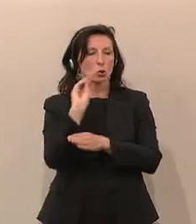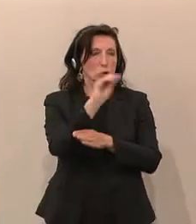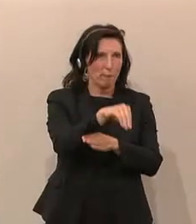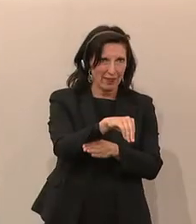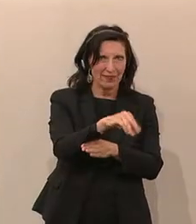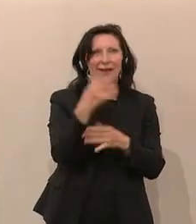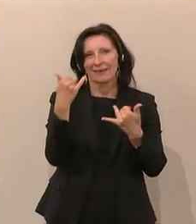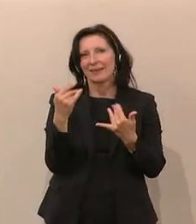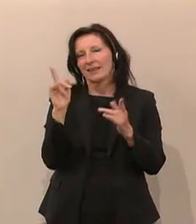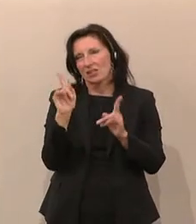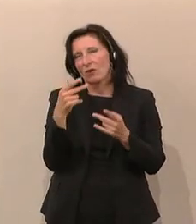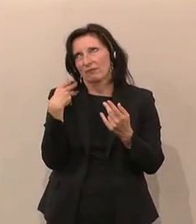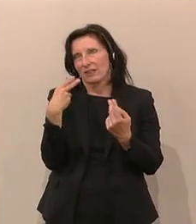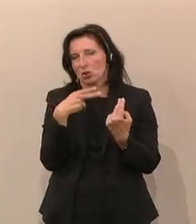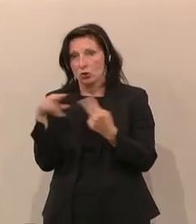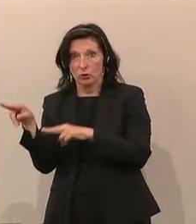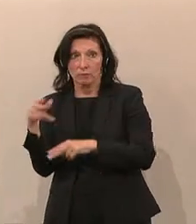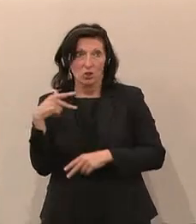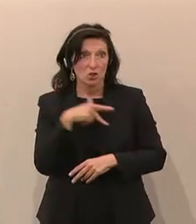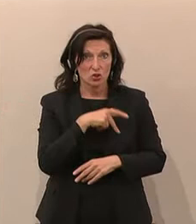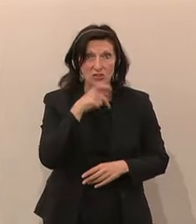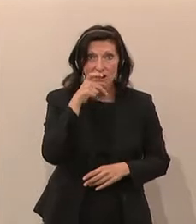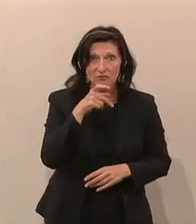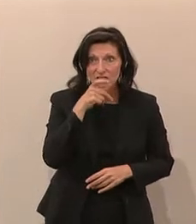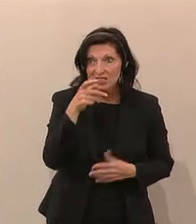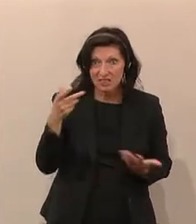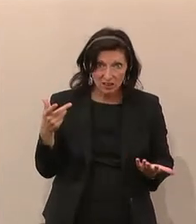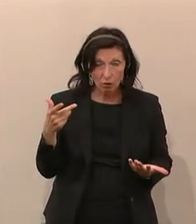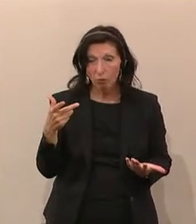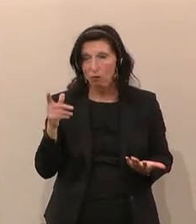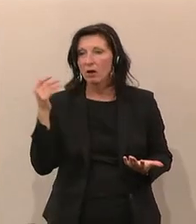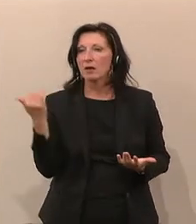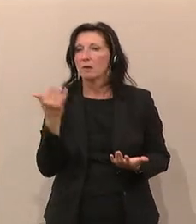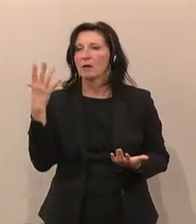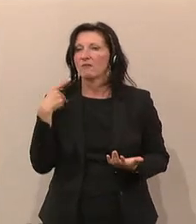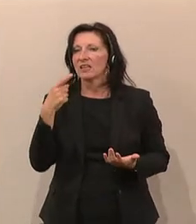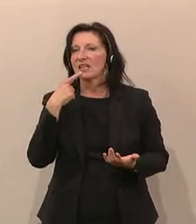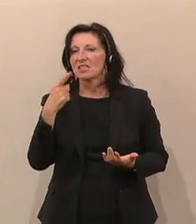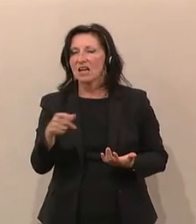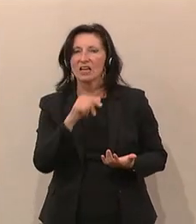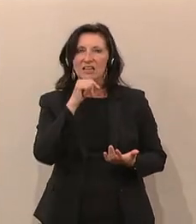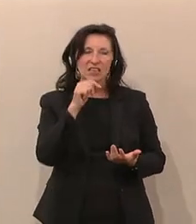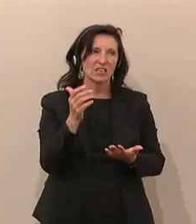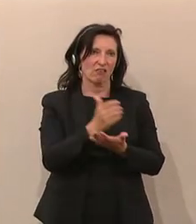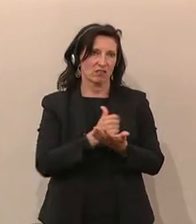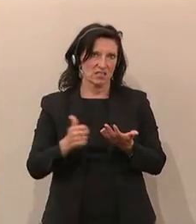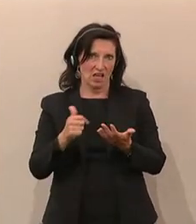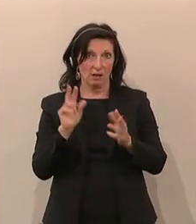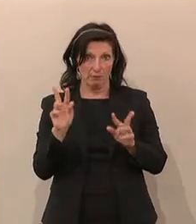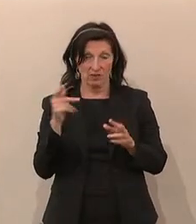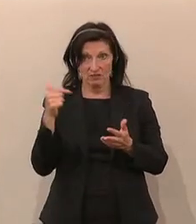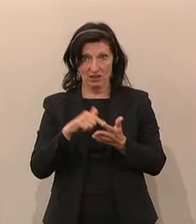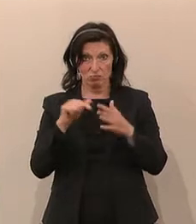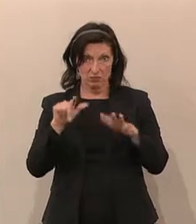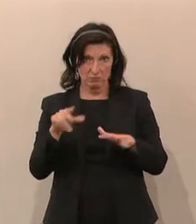im Zusammenhang mit den Sozialversicherungen Propaganda, es gäbe Ineffizienten. Die Wahrheit ist, 2017 haben